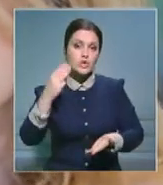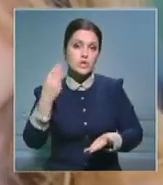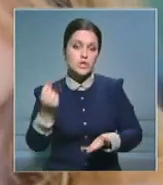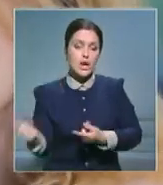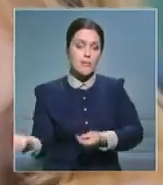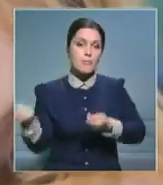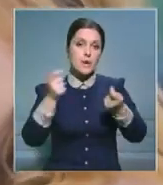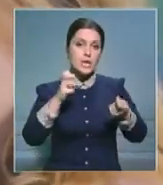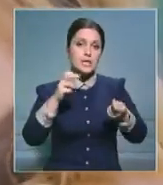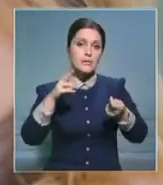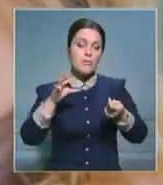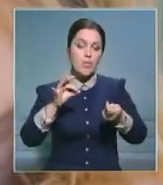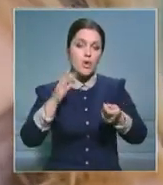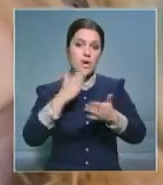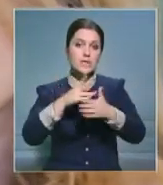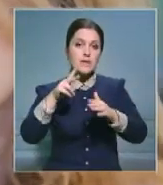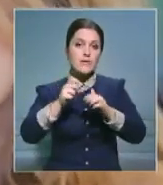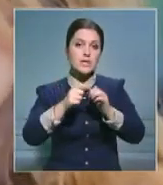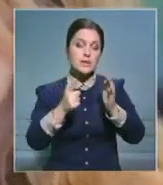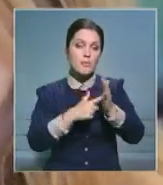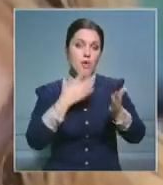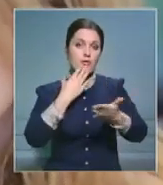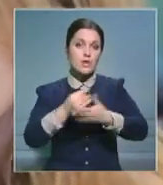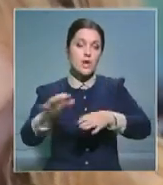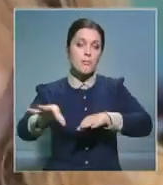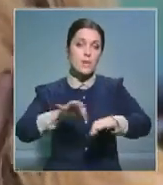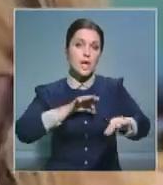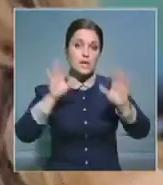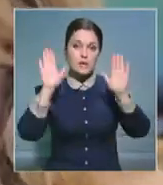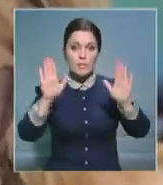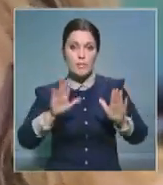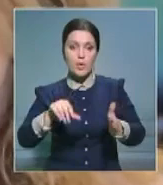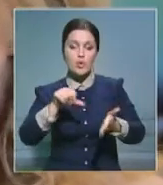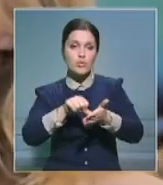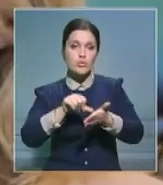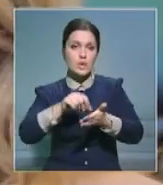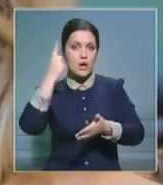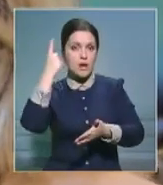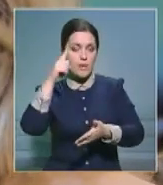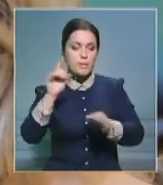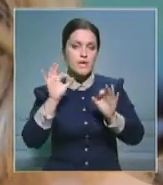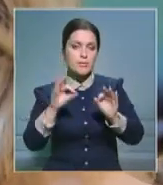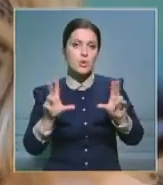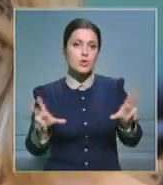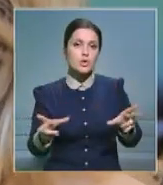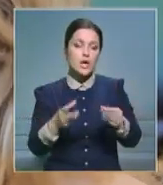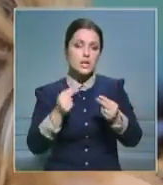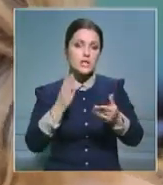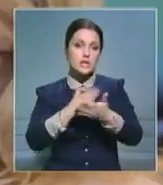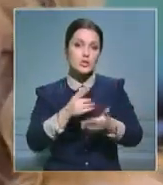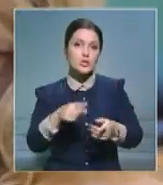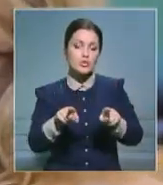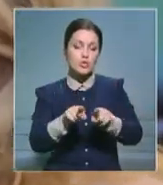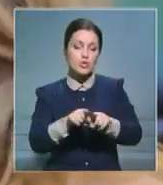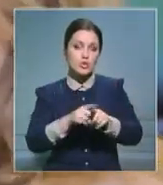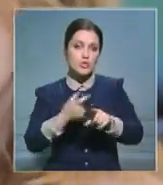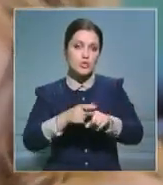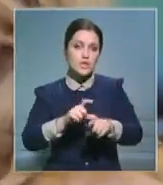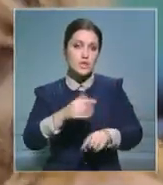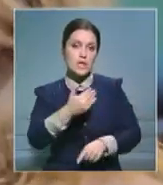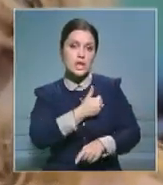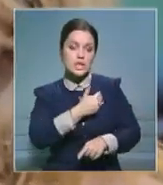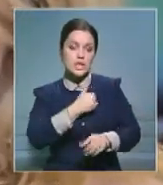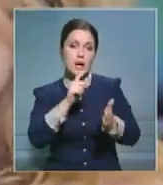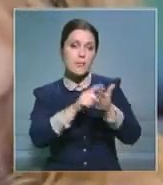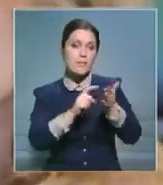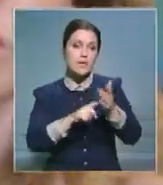на Экспо-2017 наш проект. Идея Экспо нам кажется фантастически удачной. Также мы бы очень хотели поделиться теми разработками